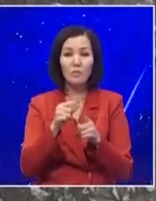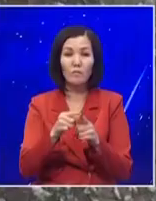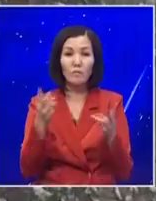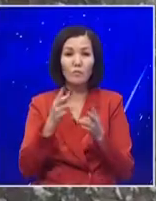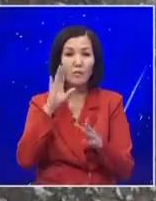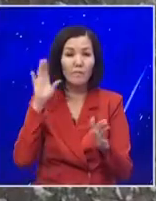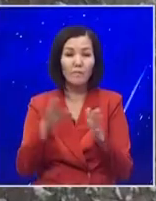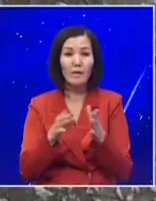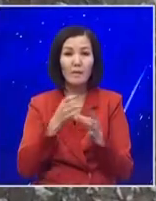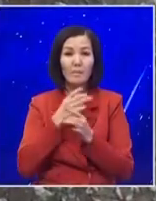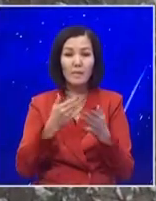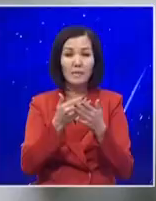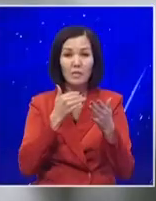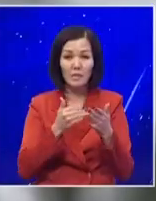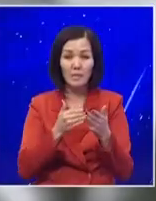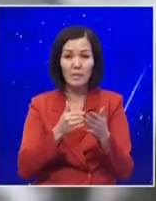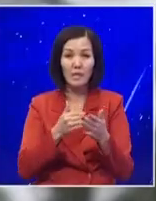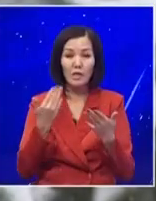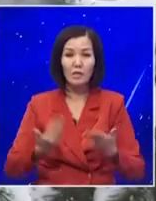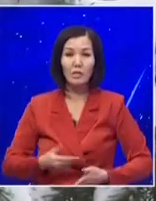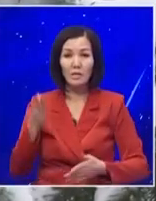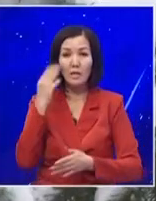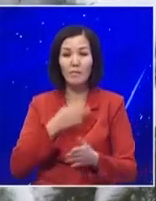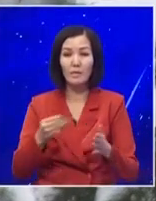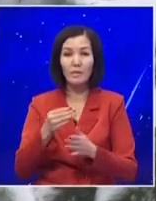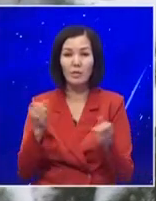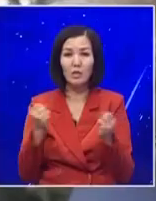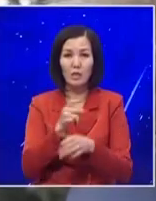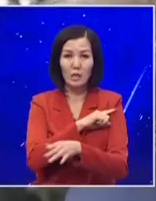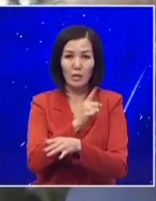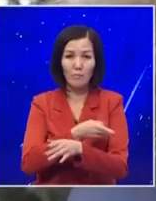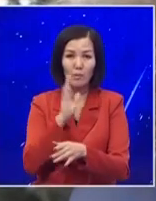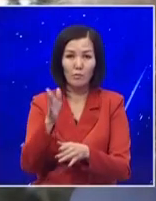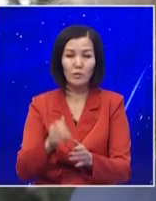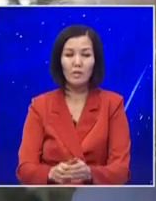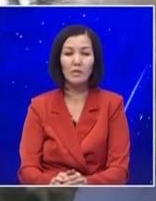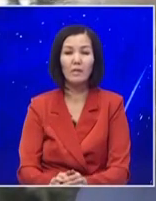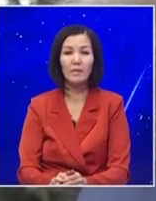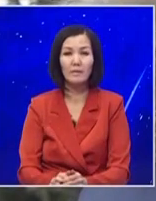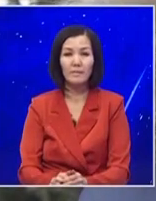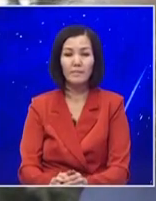предстоящие праздничные дни жители Алматинской области ожидают сильные морозы.